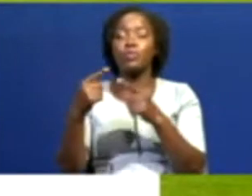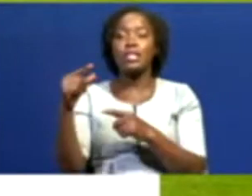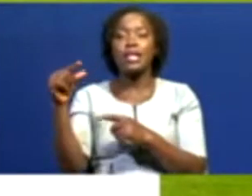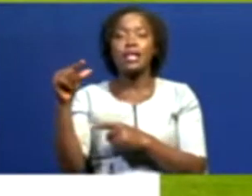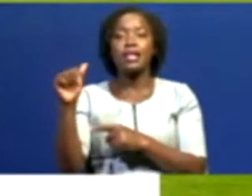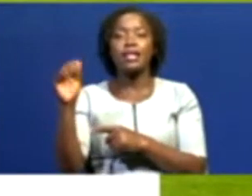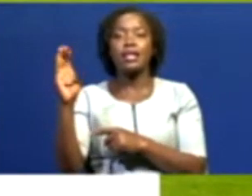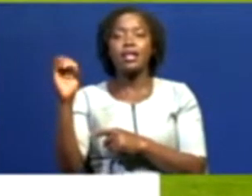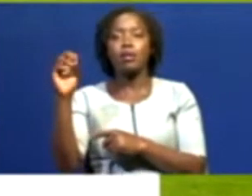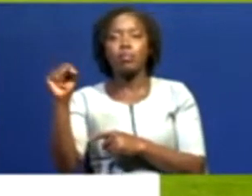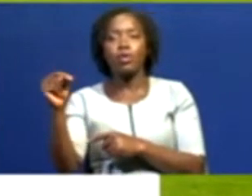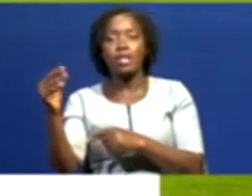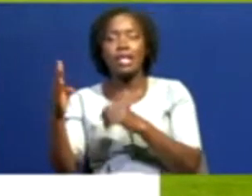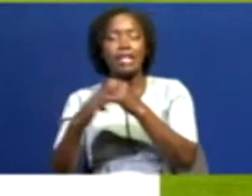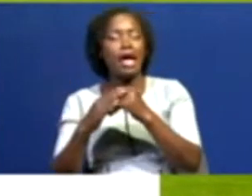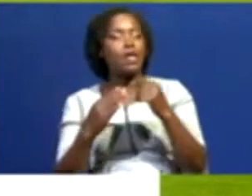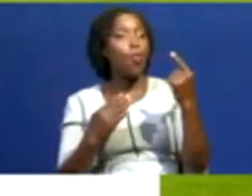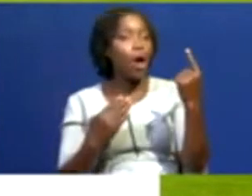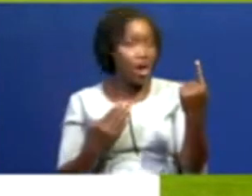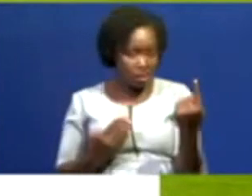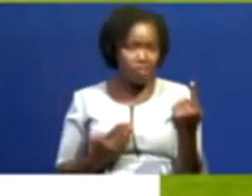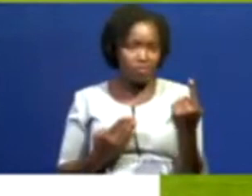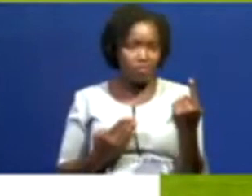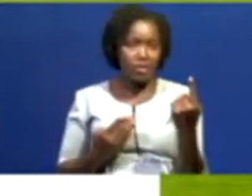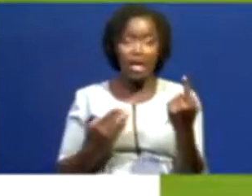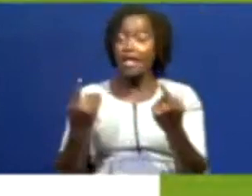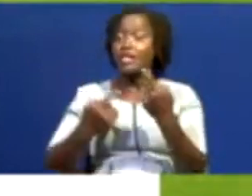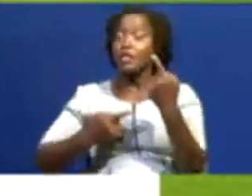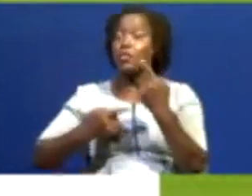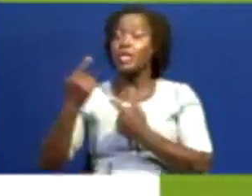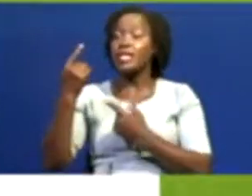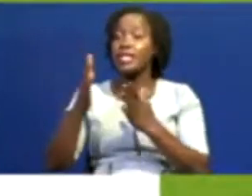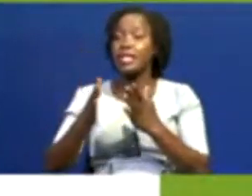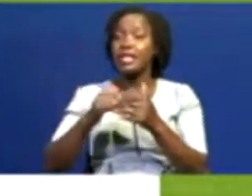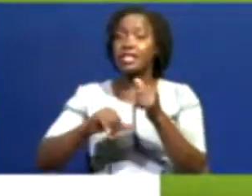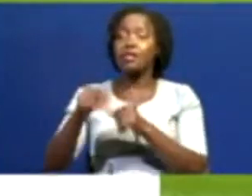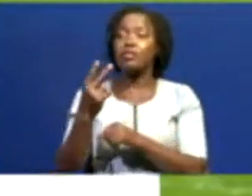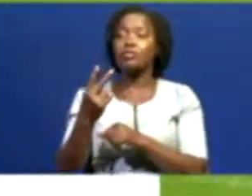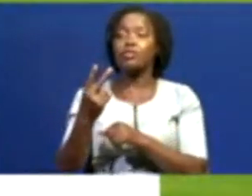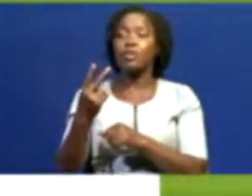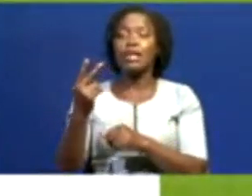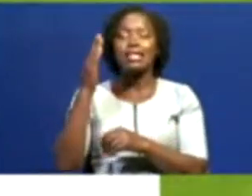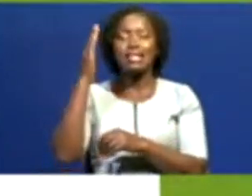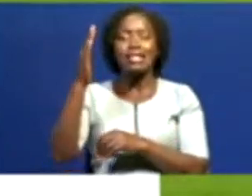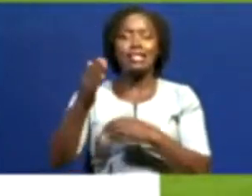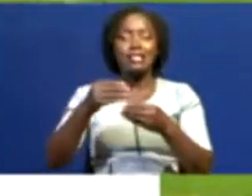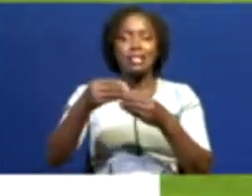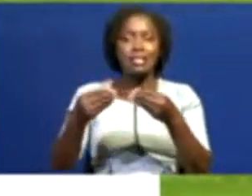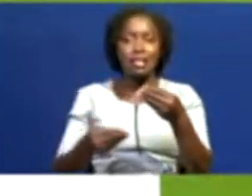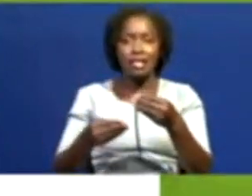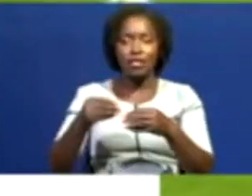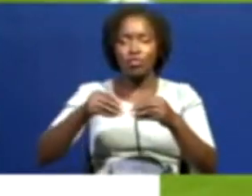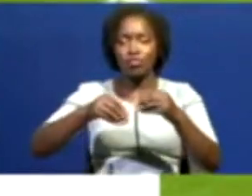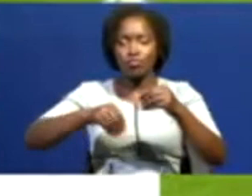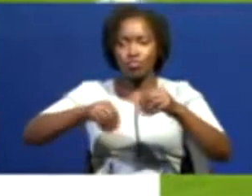kwa jumla bao 9-1. Timu itakayoshinda mechi ya raundi ya pili itajikatia tiketi ya 1-1 kushiriki katika finali za